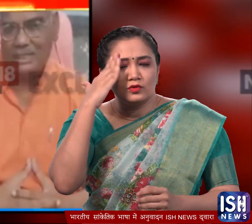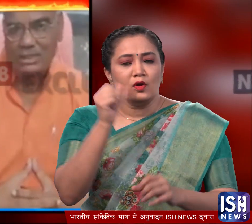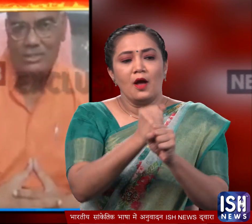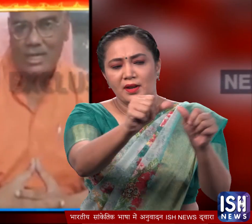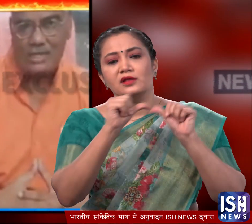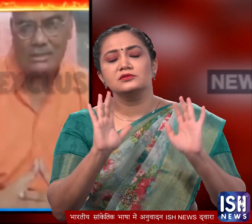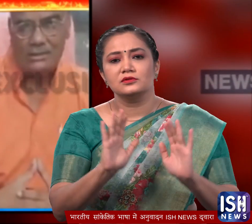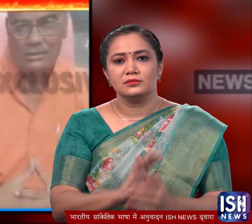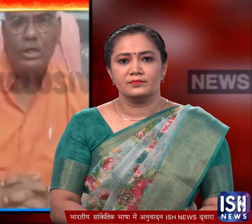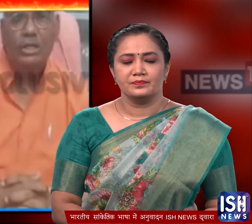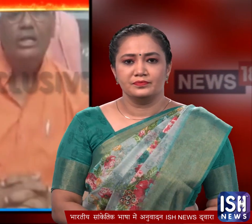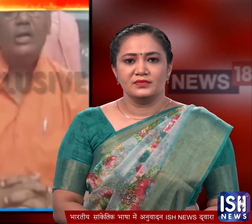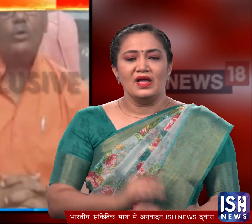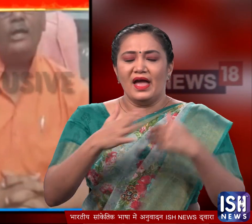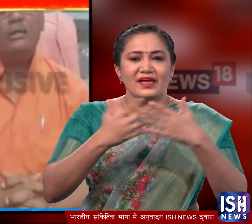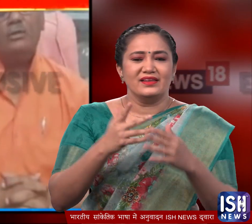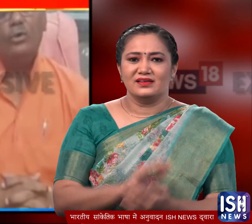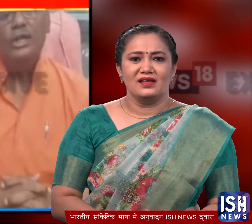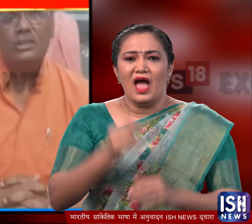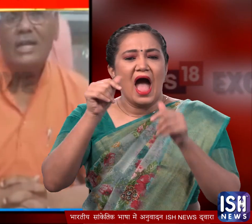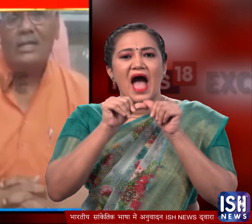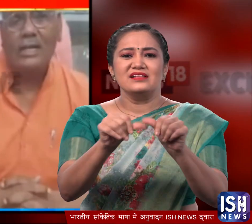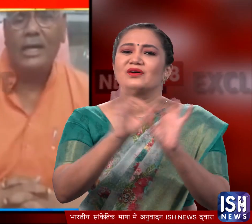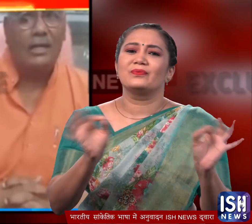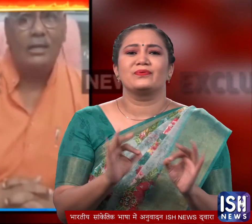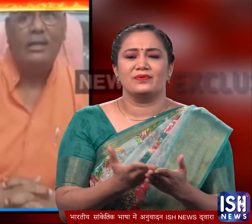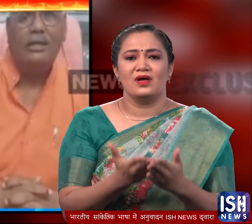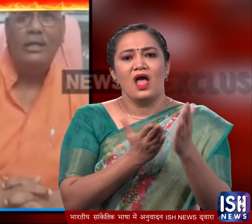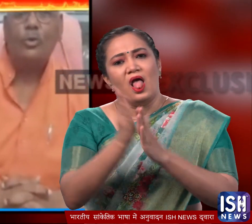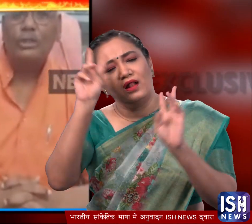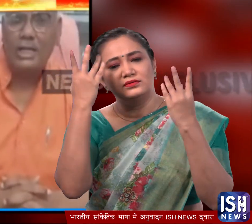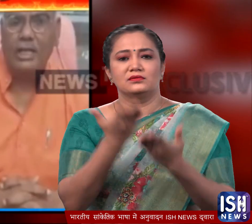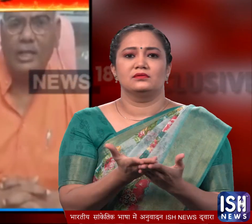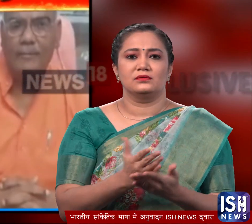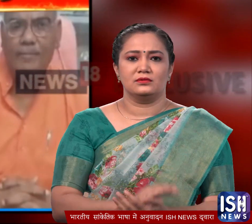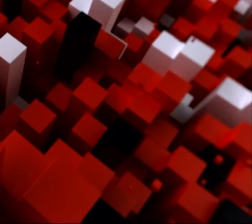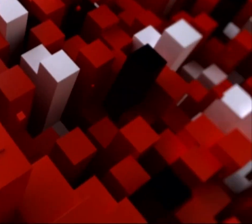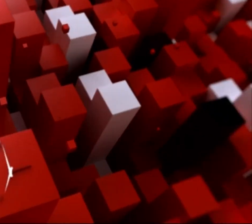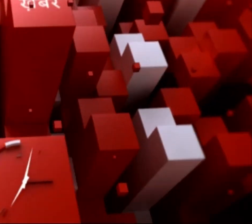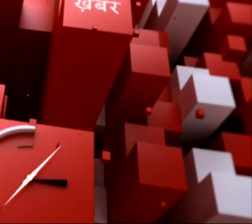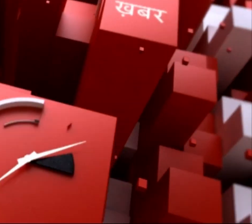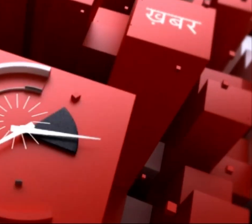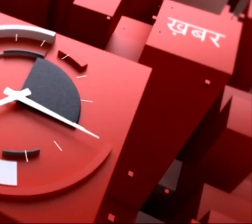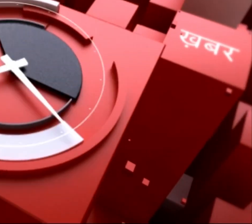मैं जानना चाहता हूं सरकार से। ये कोई तर्क नहीं है, ये कुतर्क है।